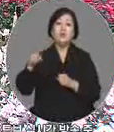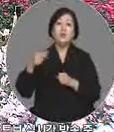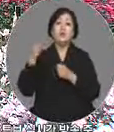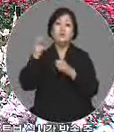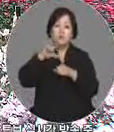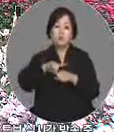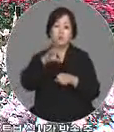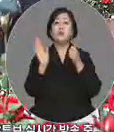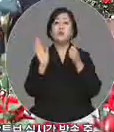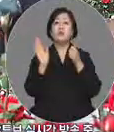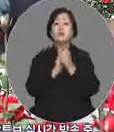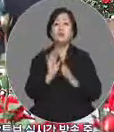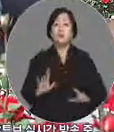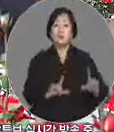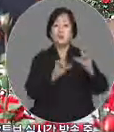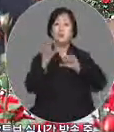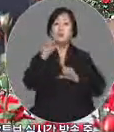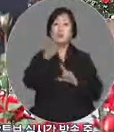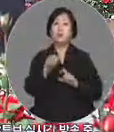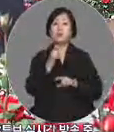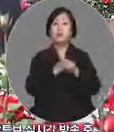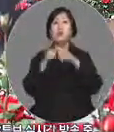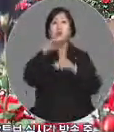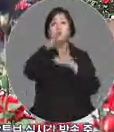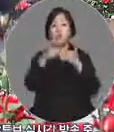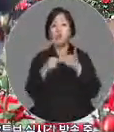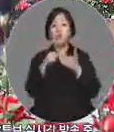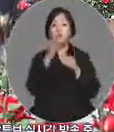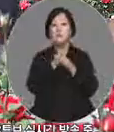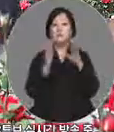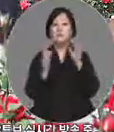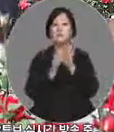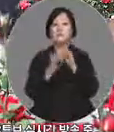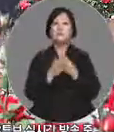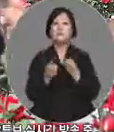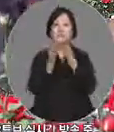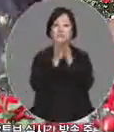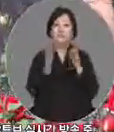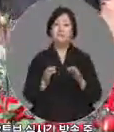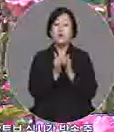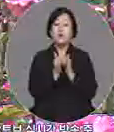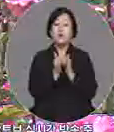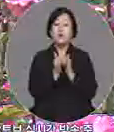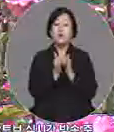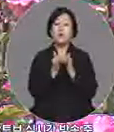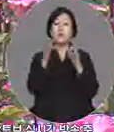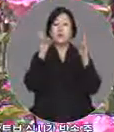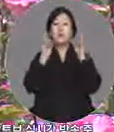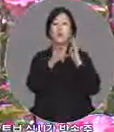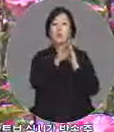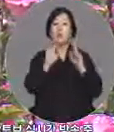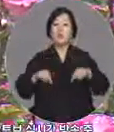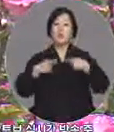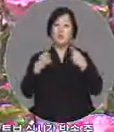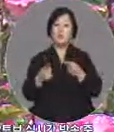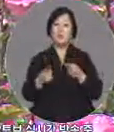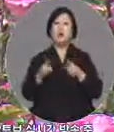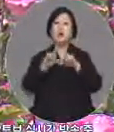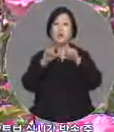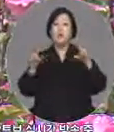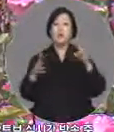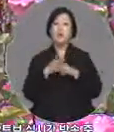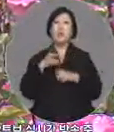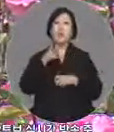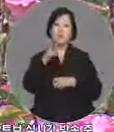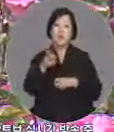등 생활서비스업으로 나타났습니다. 또 축제 기간 중에 사회적 기업도 참여해서 푸드트럭과 같이